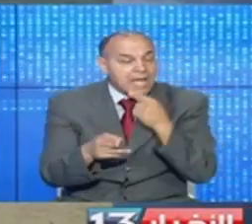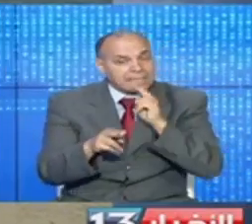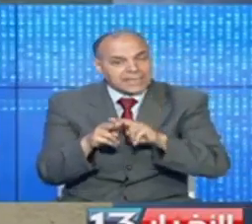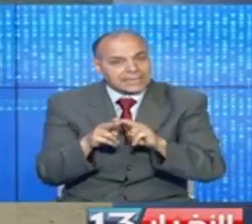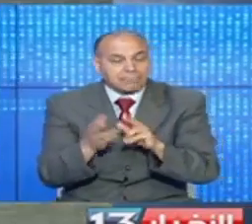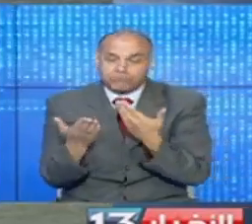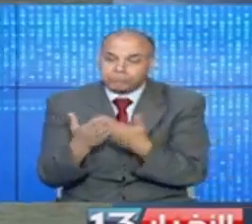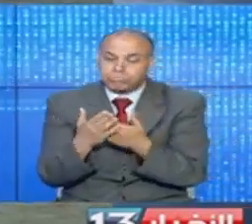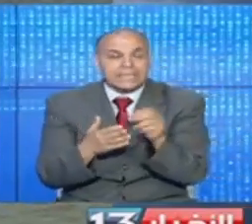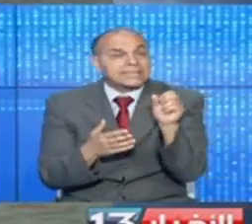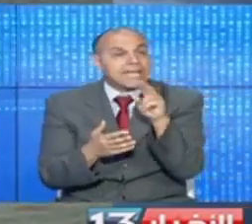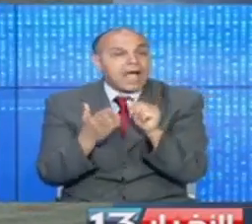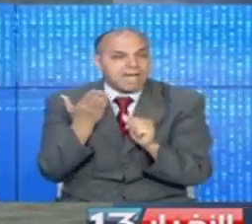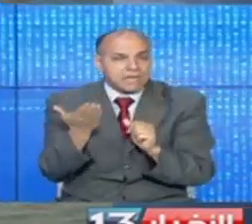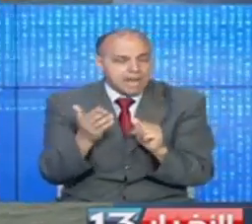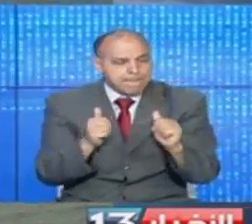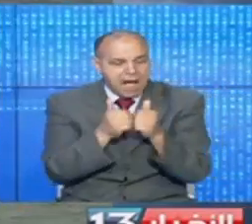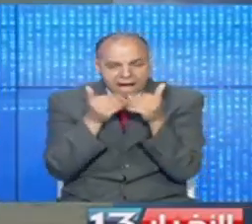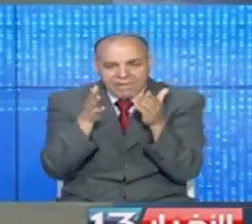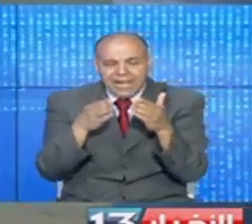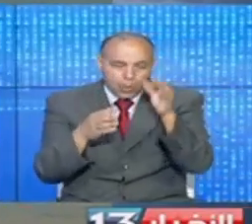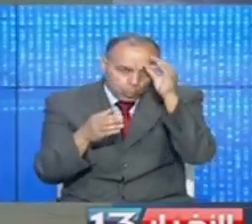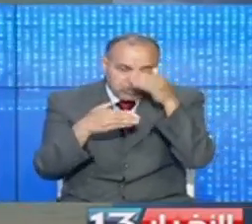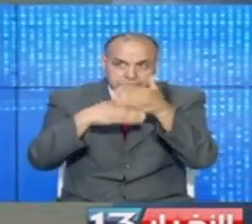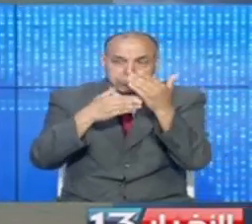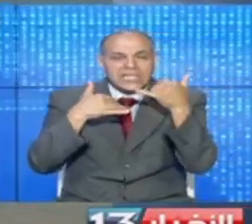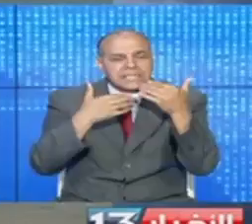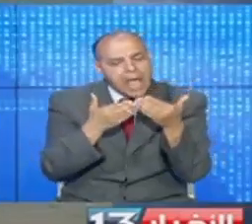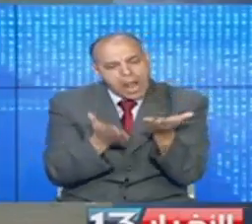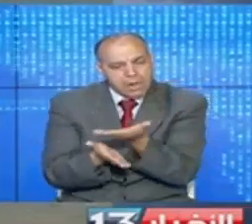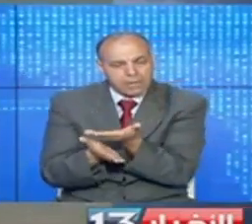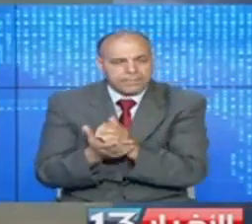تحسين المؤشرات السياحية مع فتح الحدود التونسية الجزائرية.